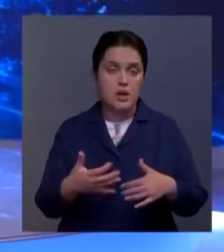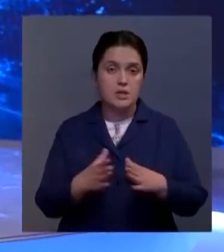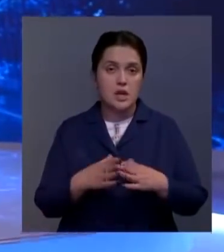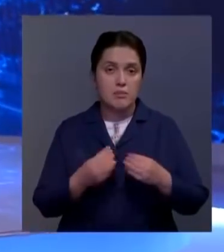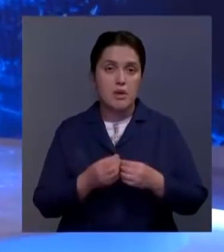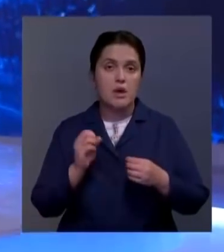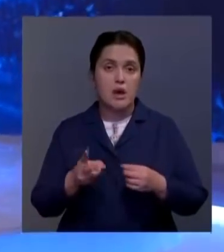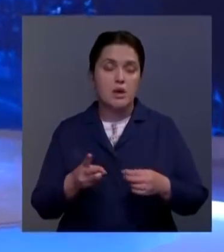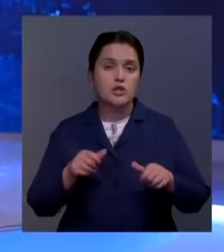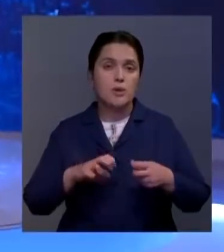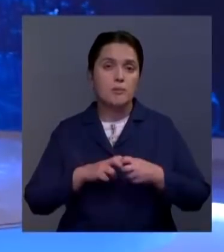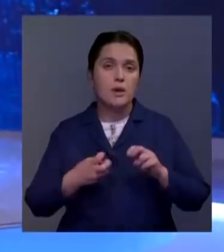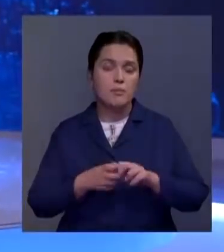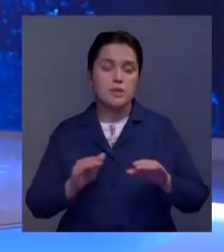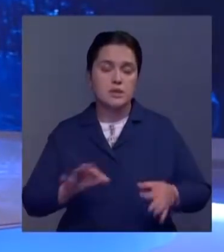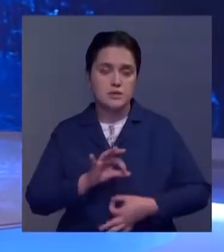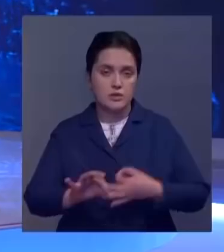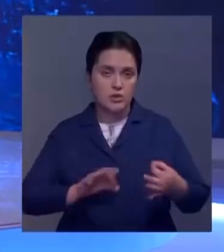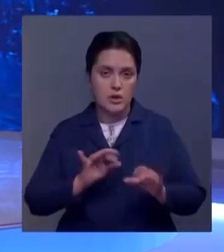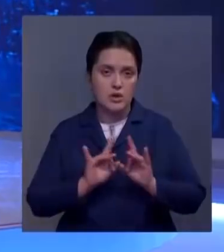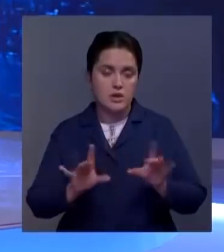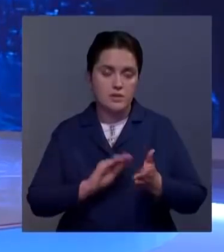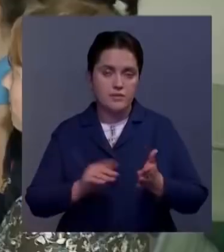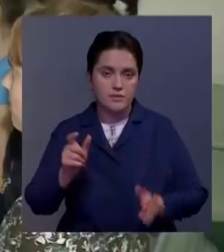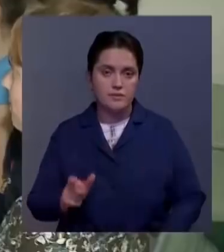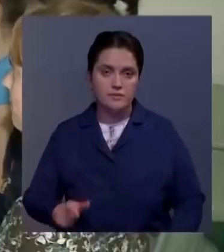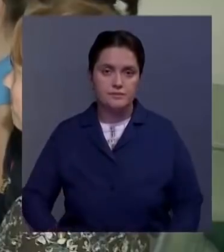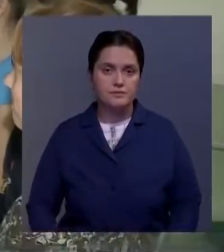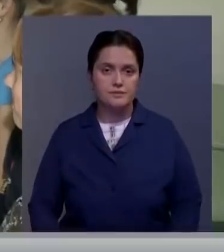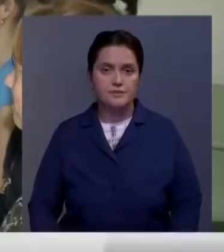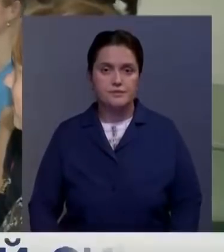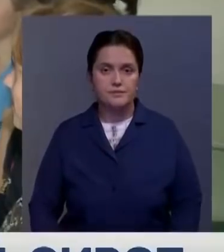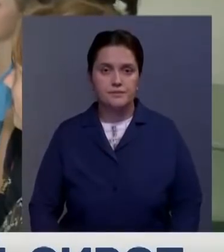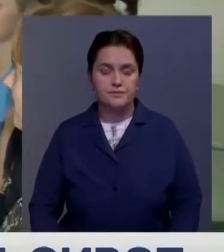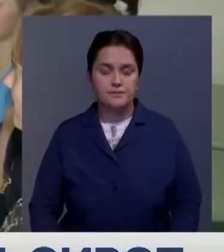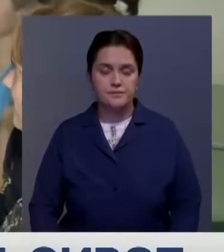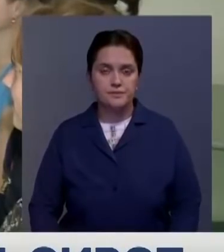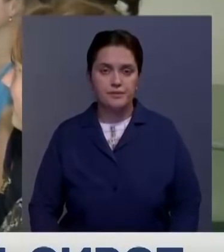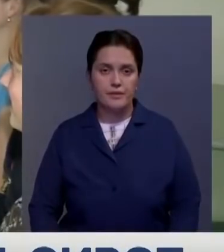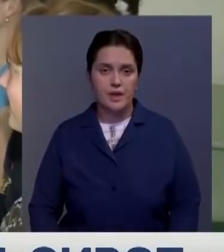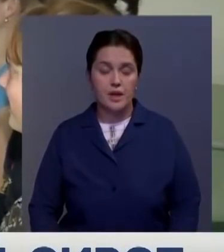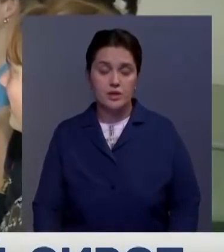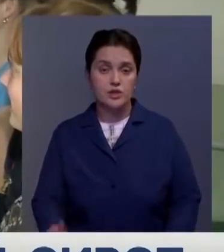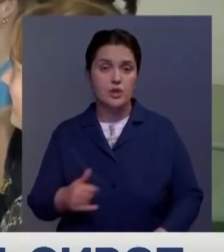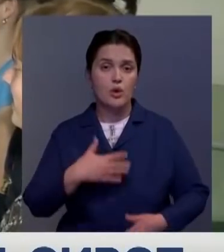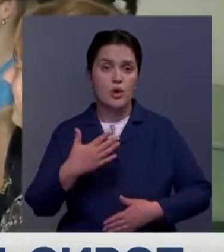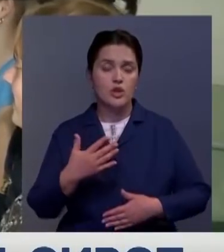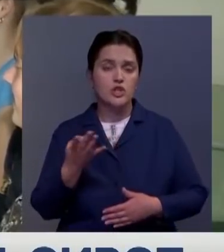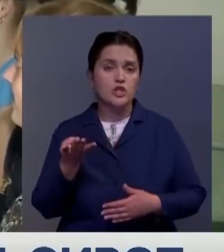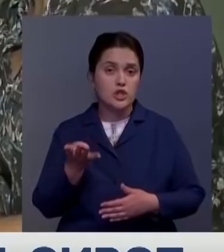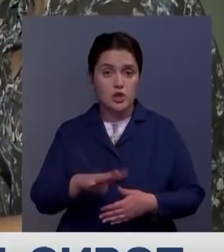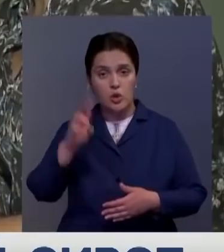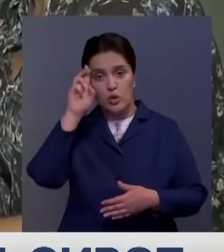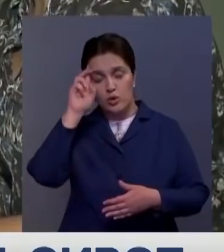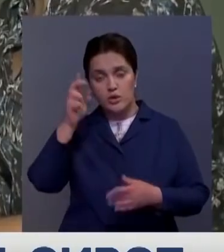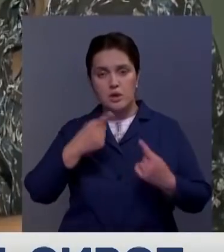решают проблему детей-сирот, в материале наших корреспондентов. В регионе сейчас насчитывается еще 4 госучреждения